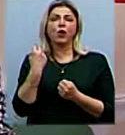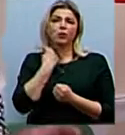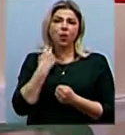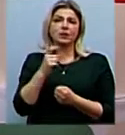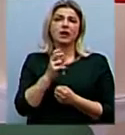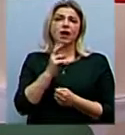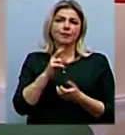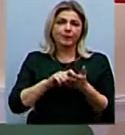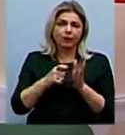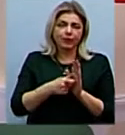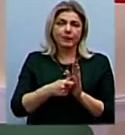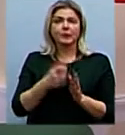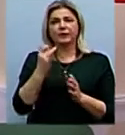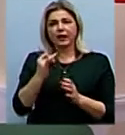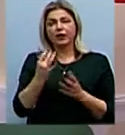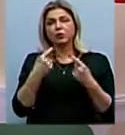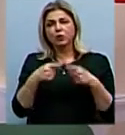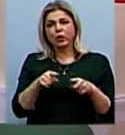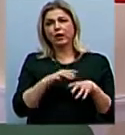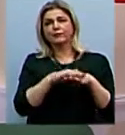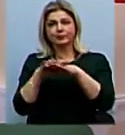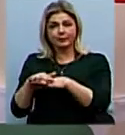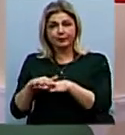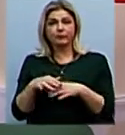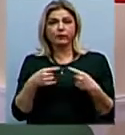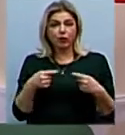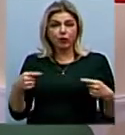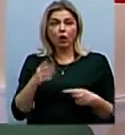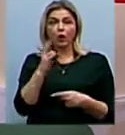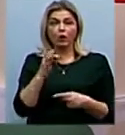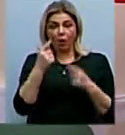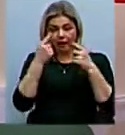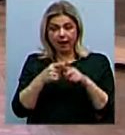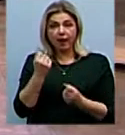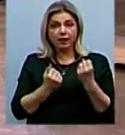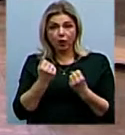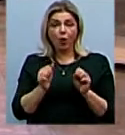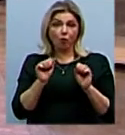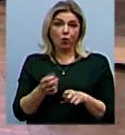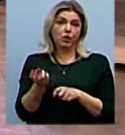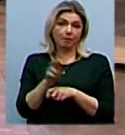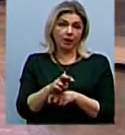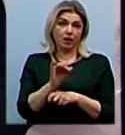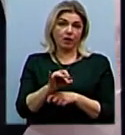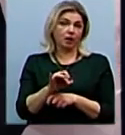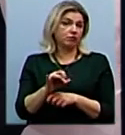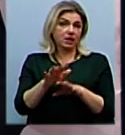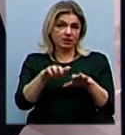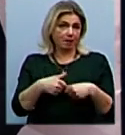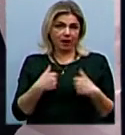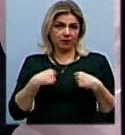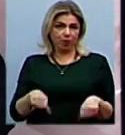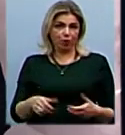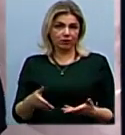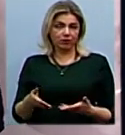там еще переводят какие-то платежки дальше на МДЛ, но при этом-то технику можно прийти и, например, вывести спокойно. Тобто